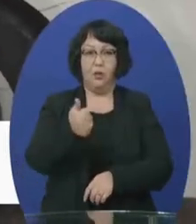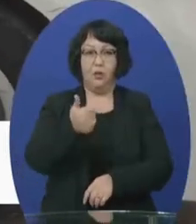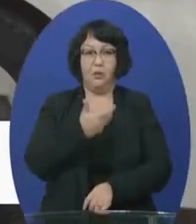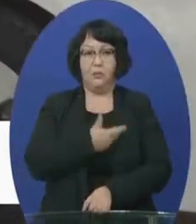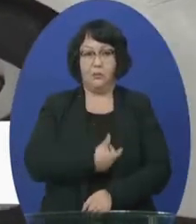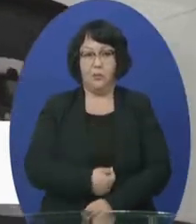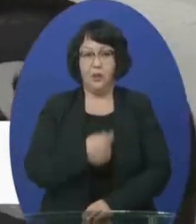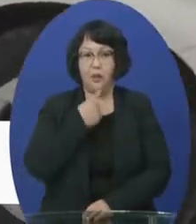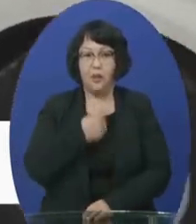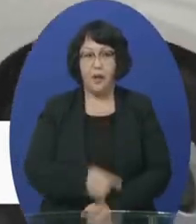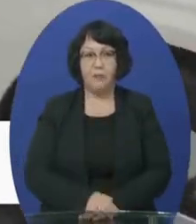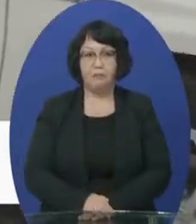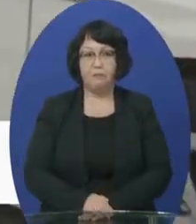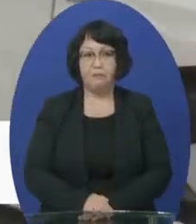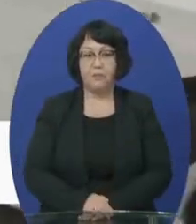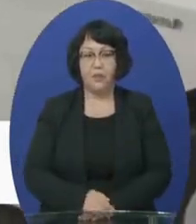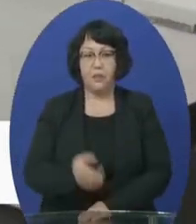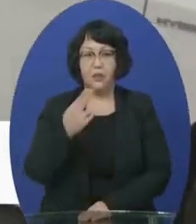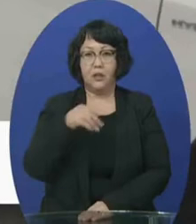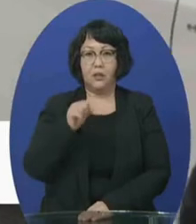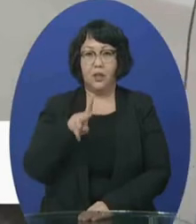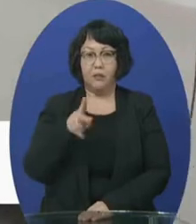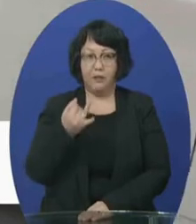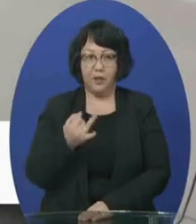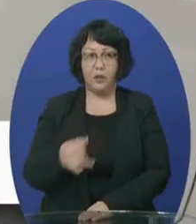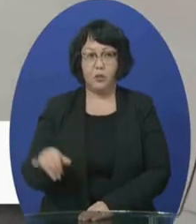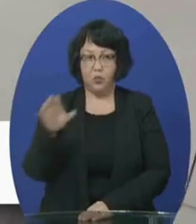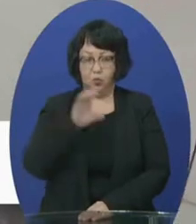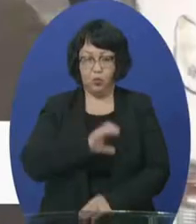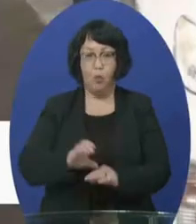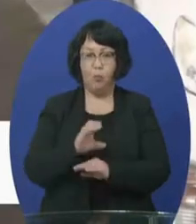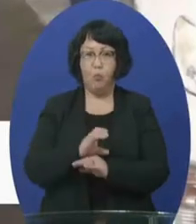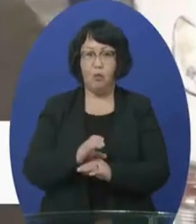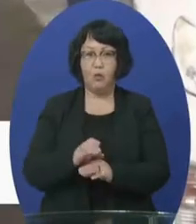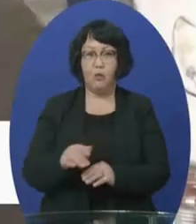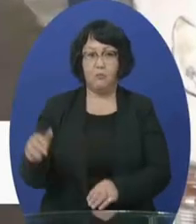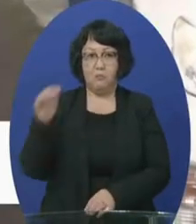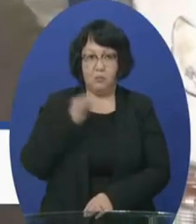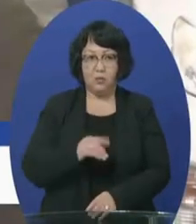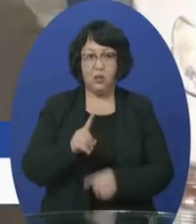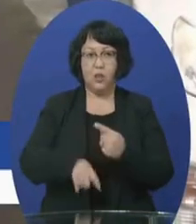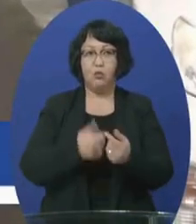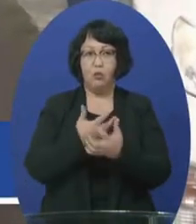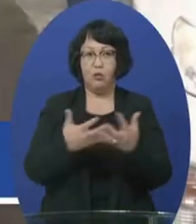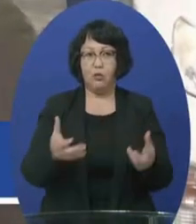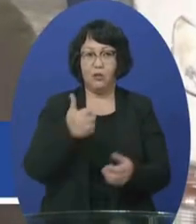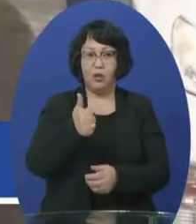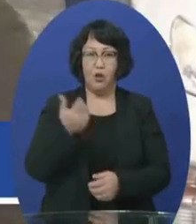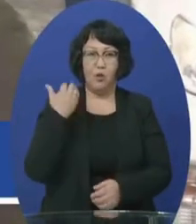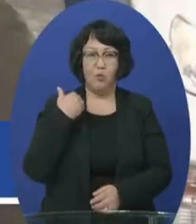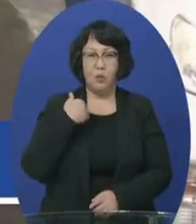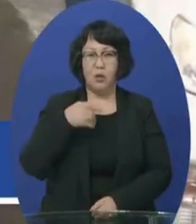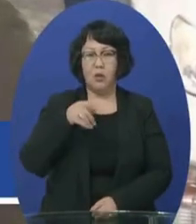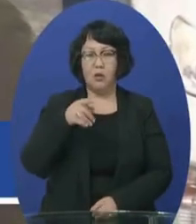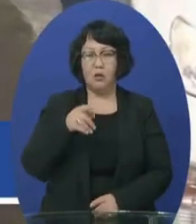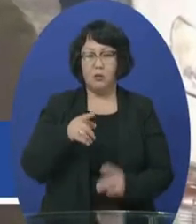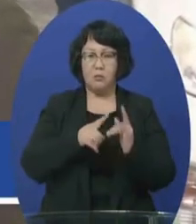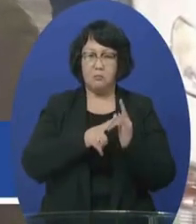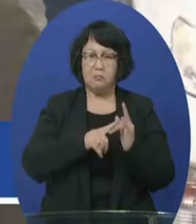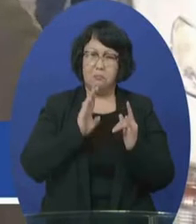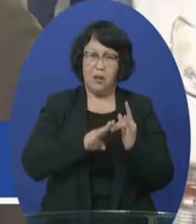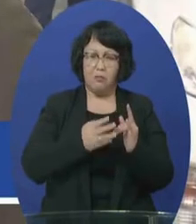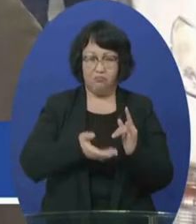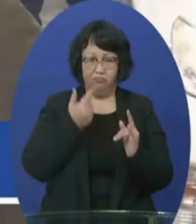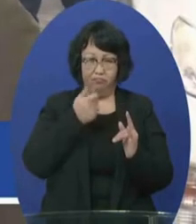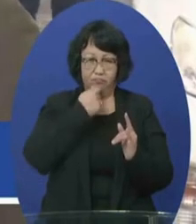байлаа. Дарви сумд маань бас програм автомашин очиж байгаа нь маш олон талын давуу тал та. Яг тэгэхээр өмнө нь бол нөгөө хэвтрийн өвчт нөө төргөний